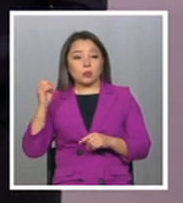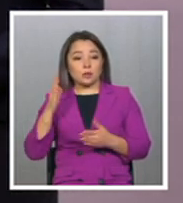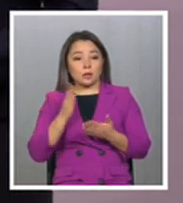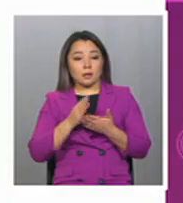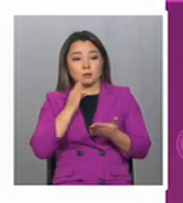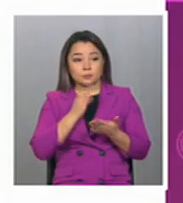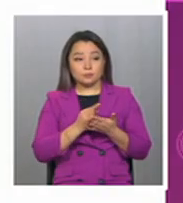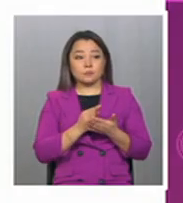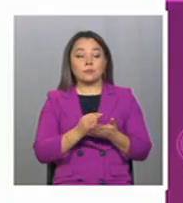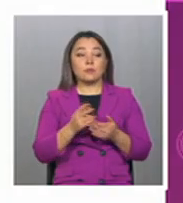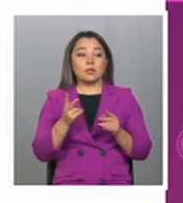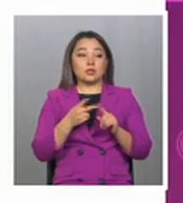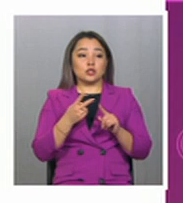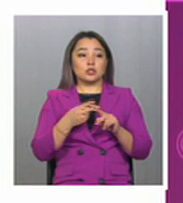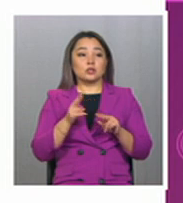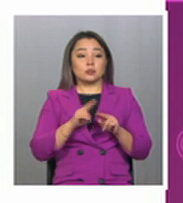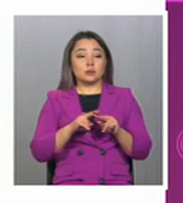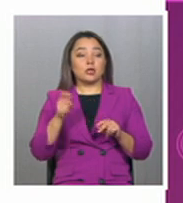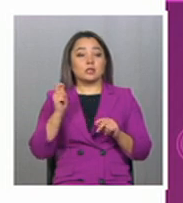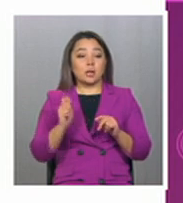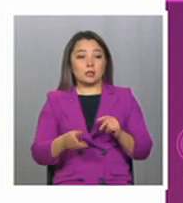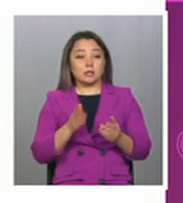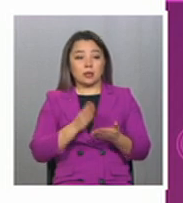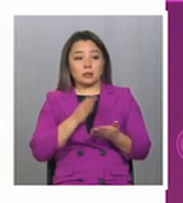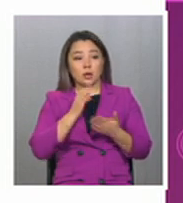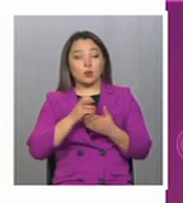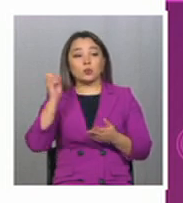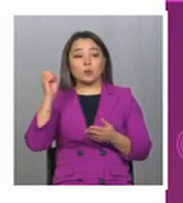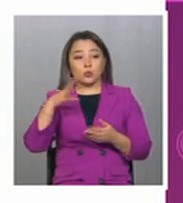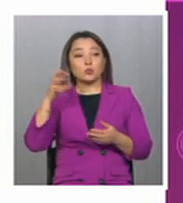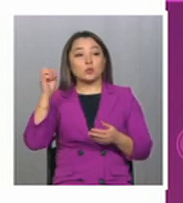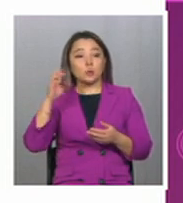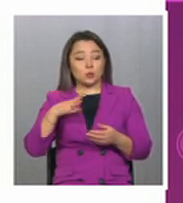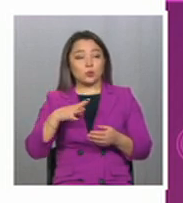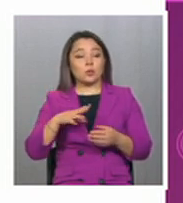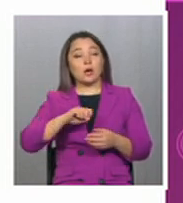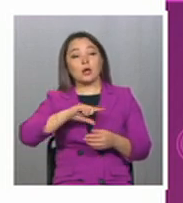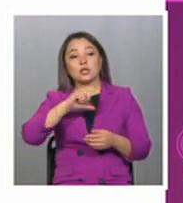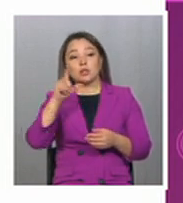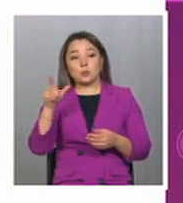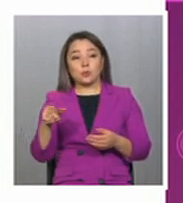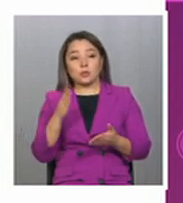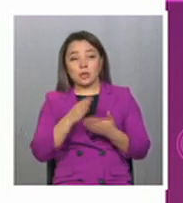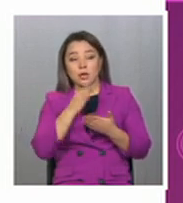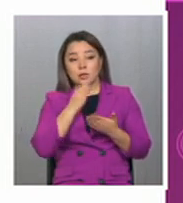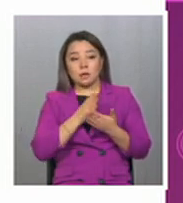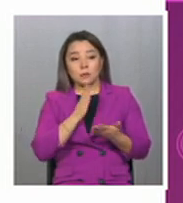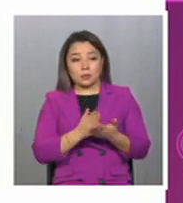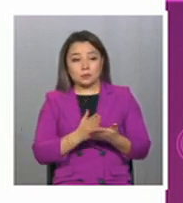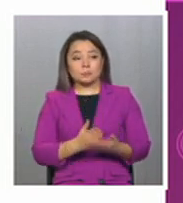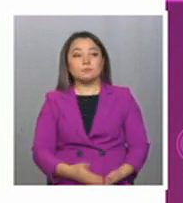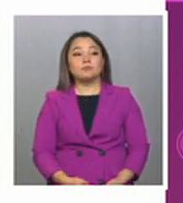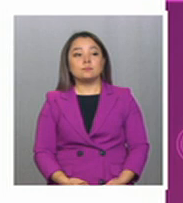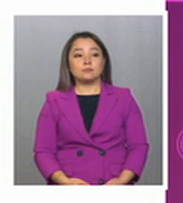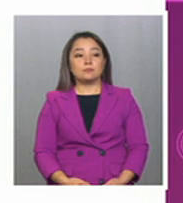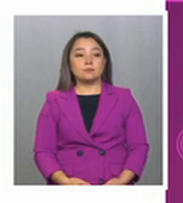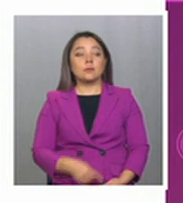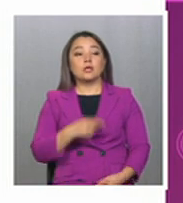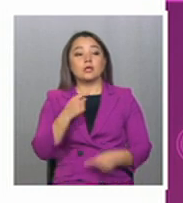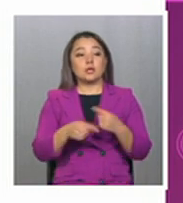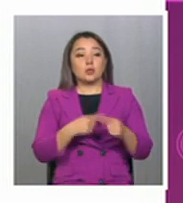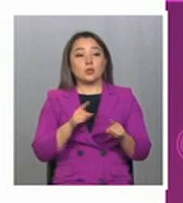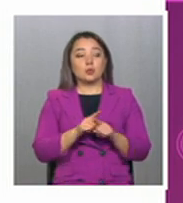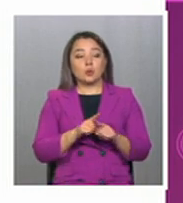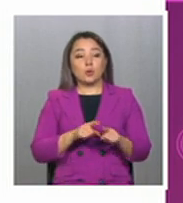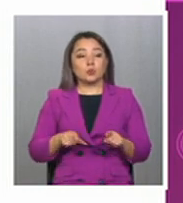мүмкін. Екінші рет лақтырғанда күн, күн, кемпір қоссақ түсуі мүмкін. Келесі жолы үш